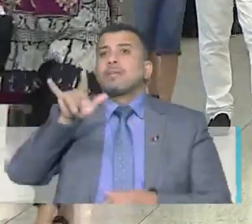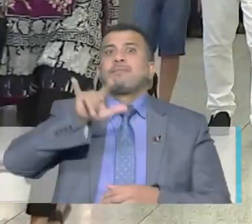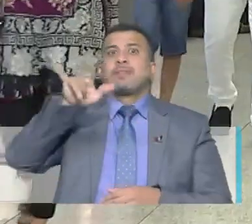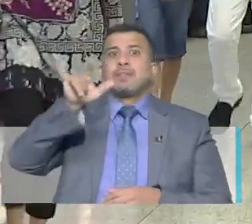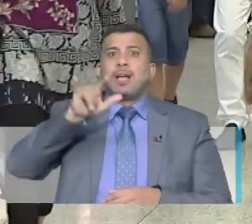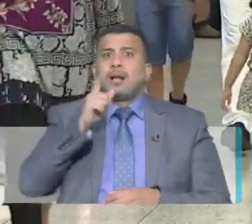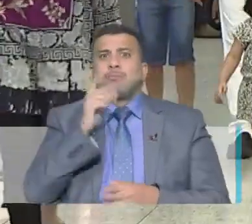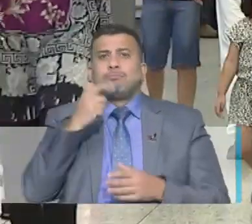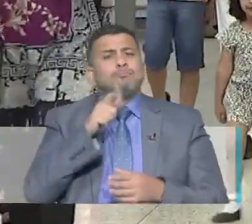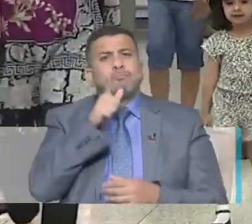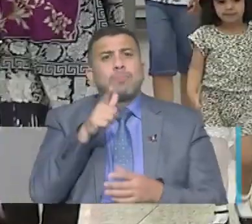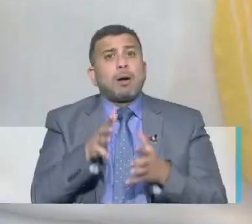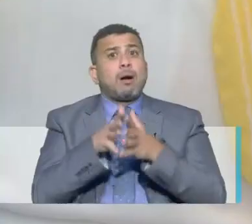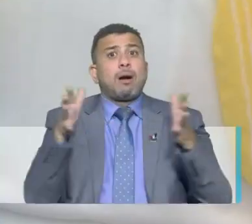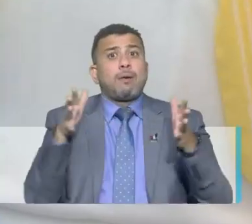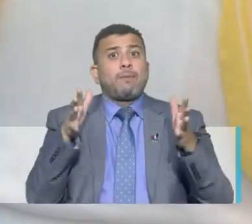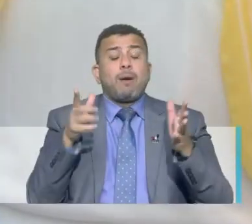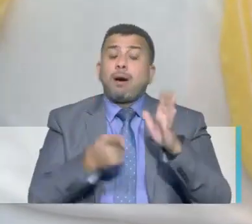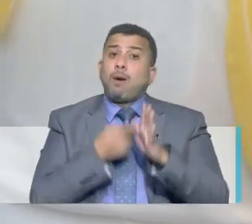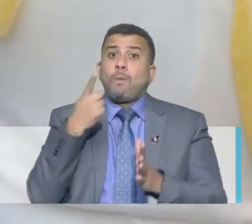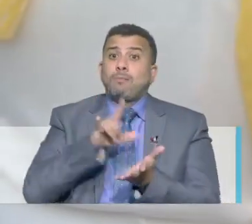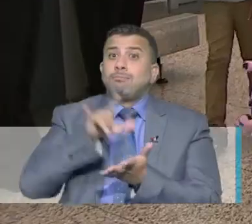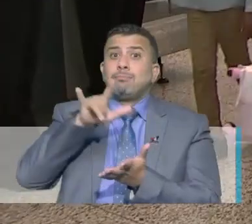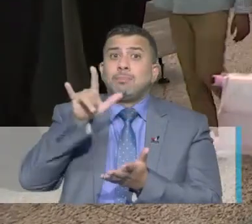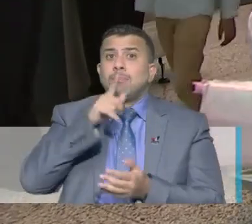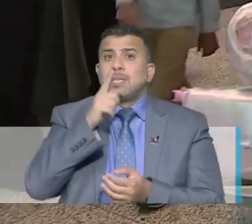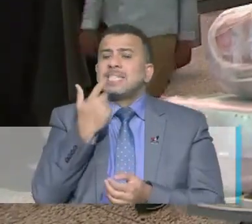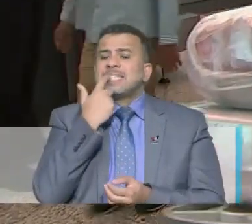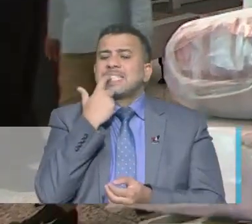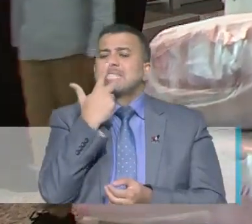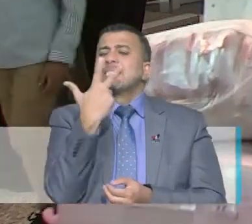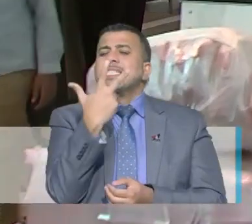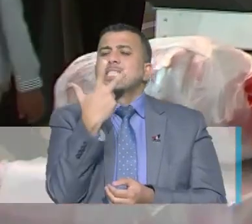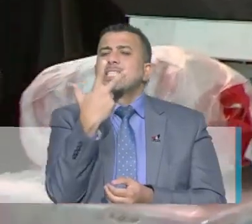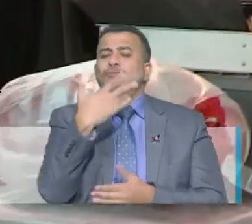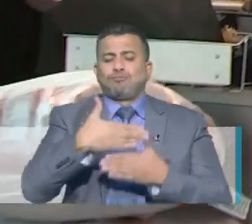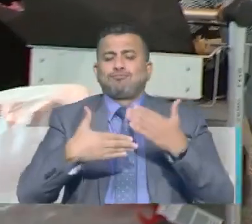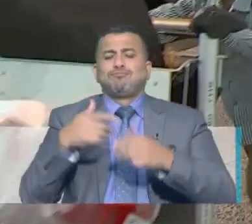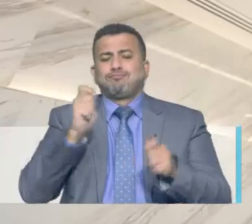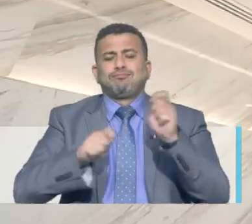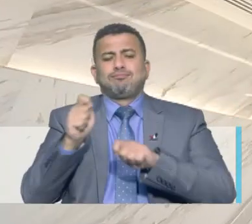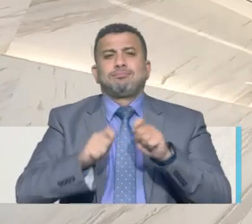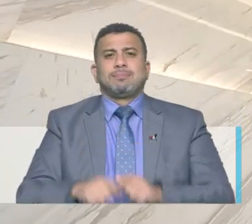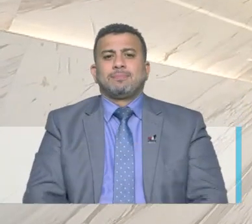التوسعة الأكبر في تاريخ المطار التي ستستغرق 3 سنوات.